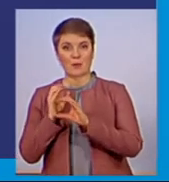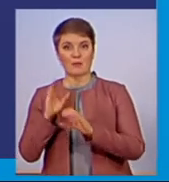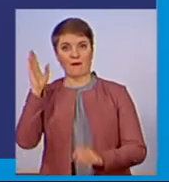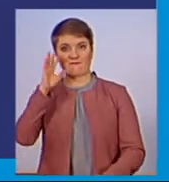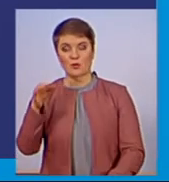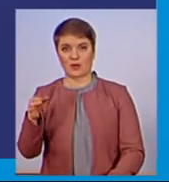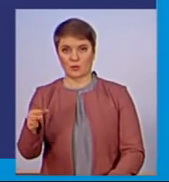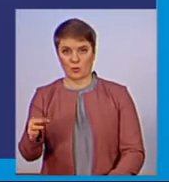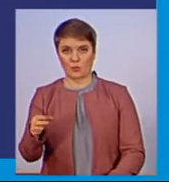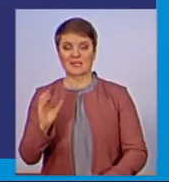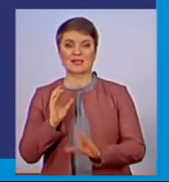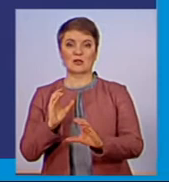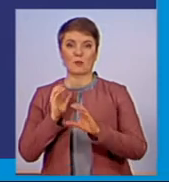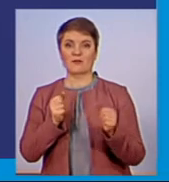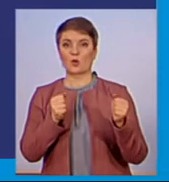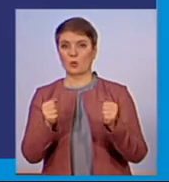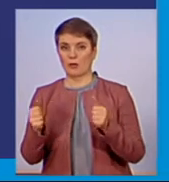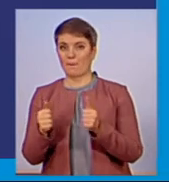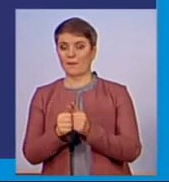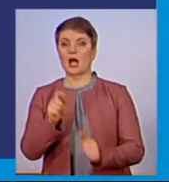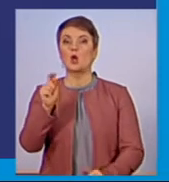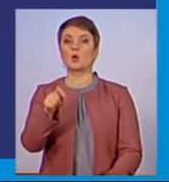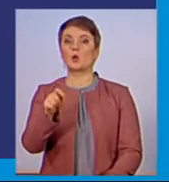і кулеметів вели вогонь поблизу Луганського на